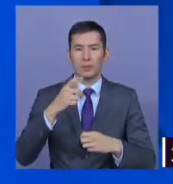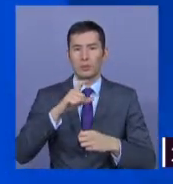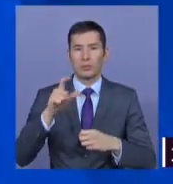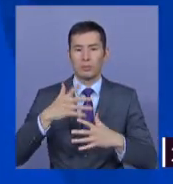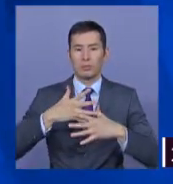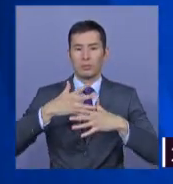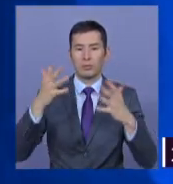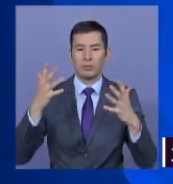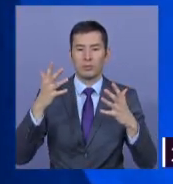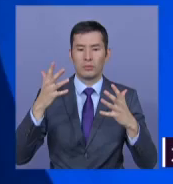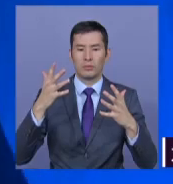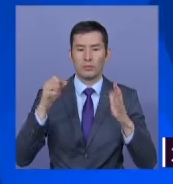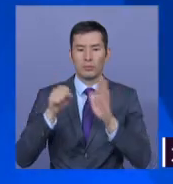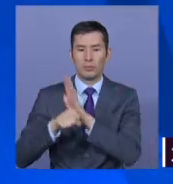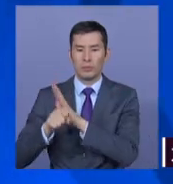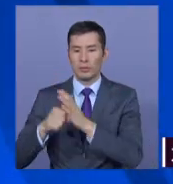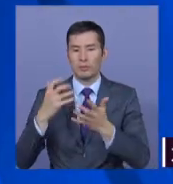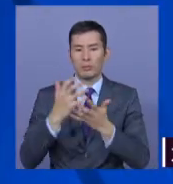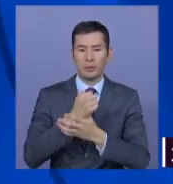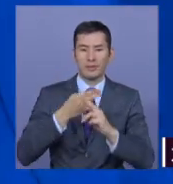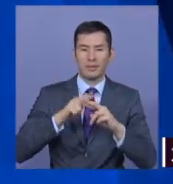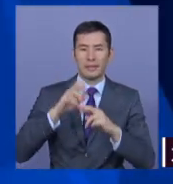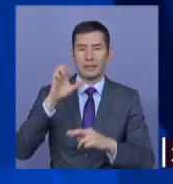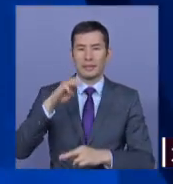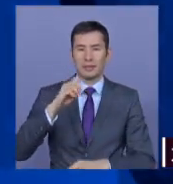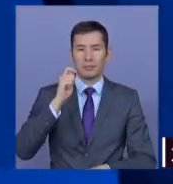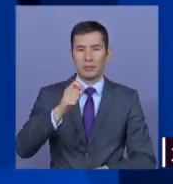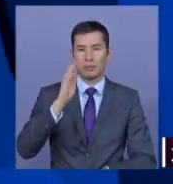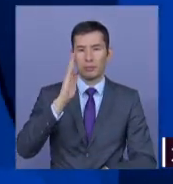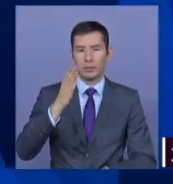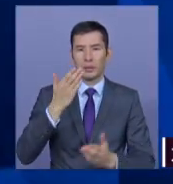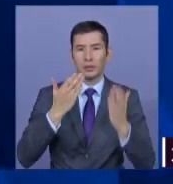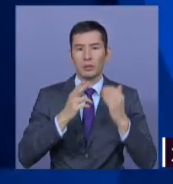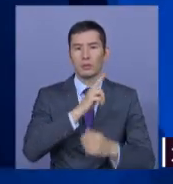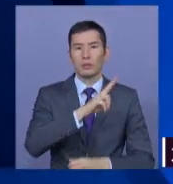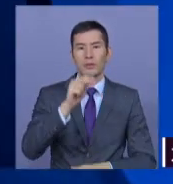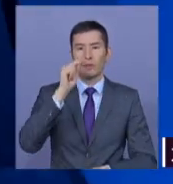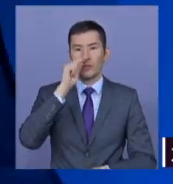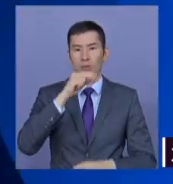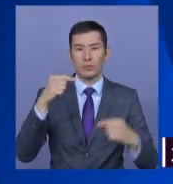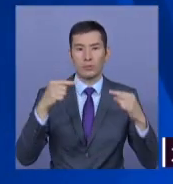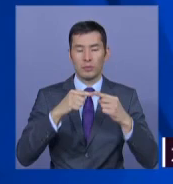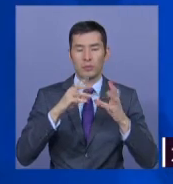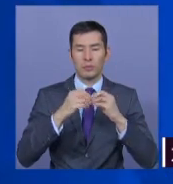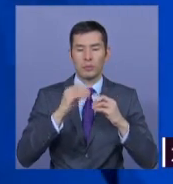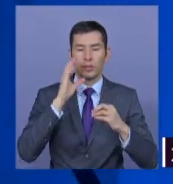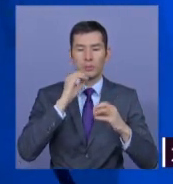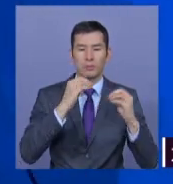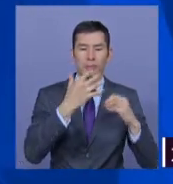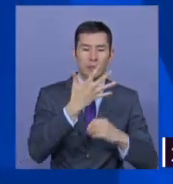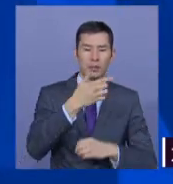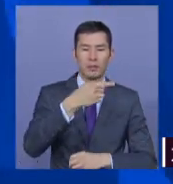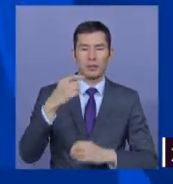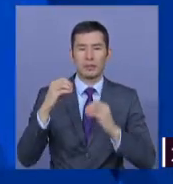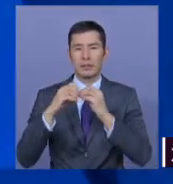әкеп соққан іс-әрекетке салғырттық танытты деген айып тағылып отыр. Егер кінәлері дәлелденсе, 5-10 жыл арасында бас